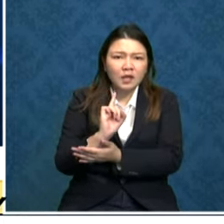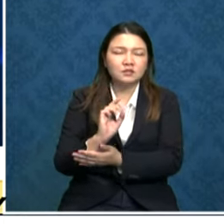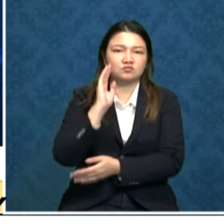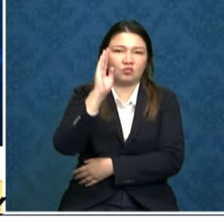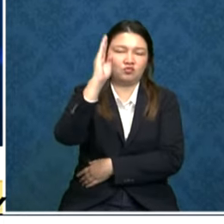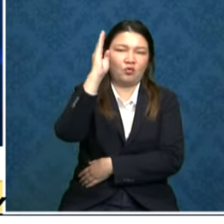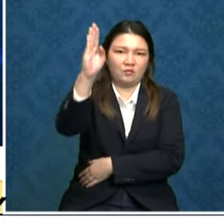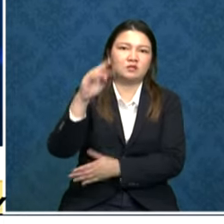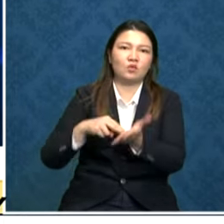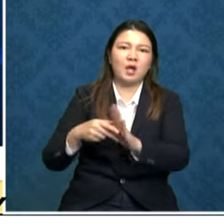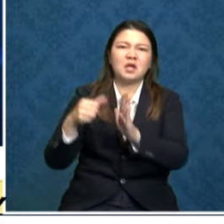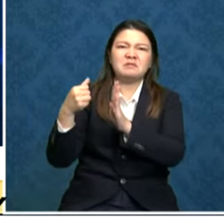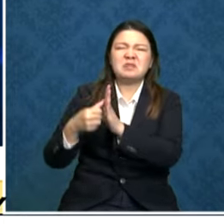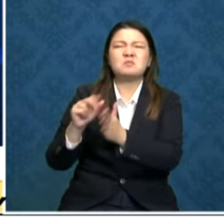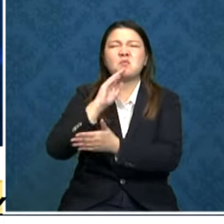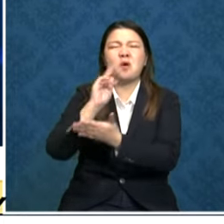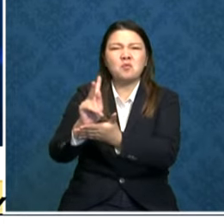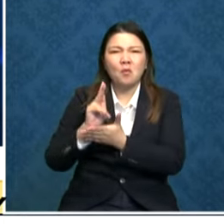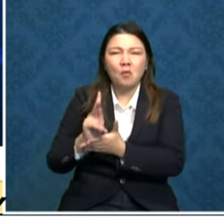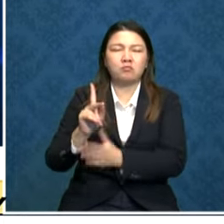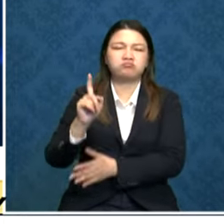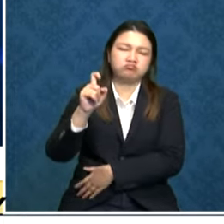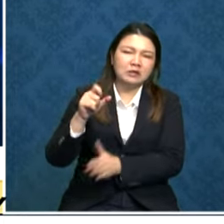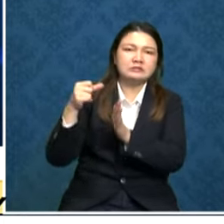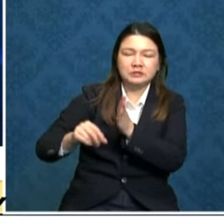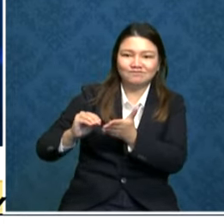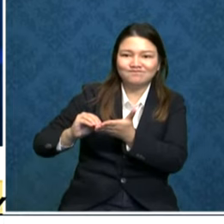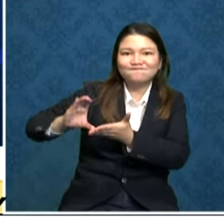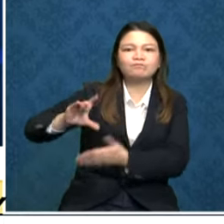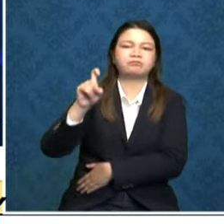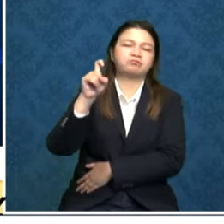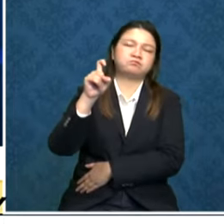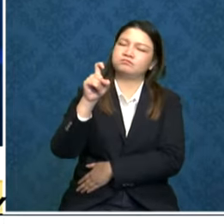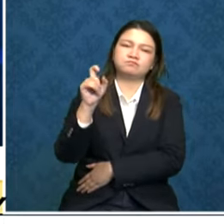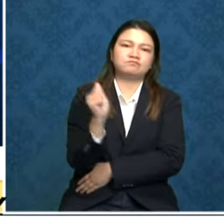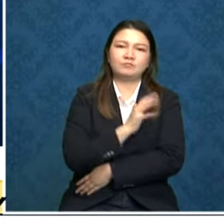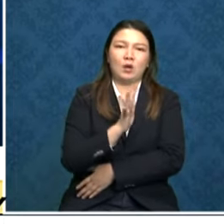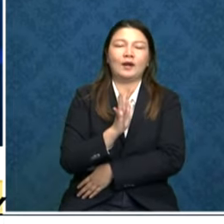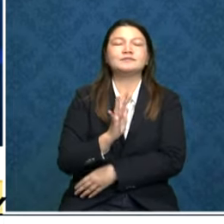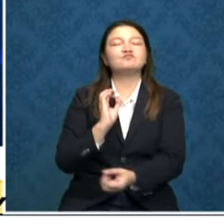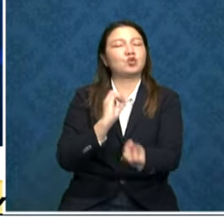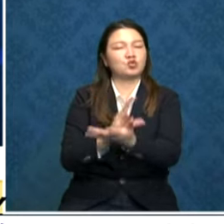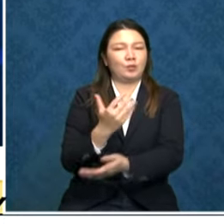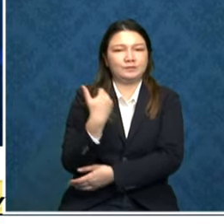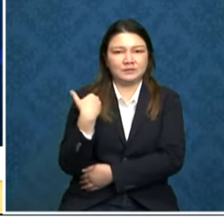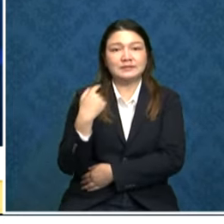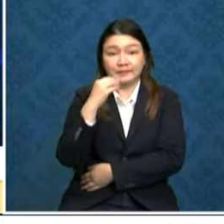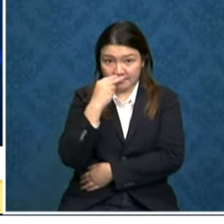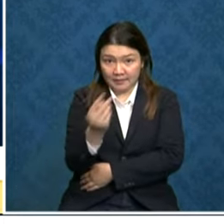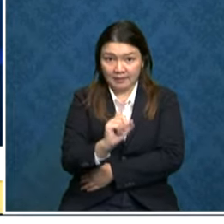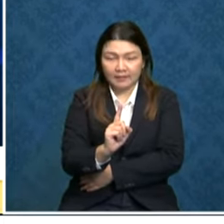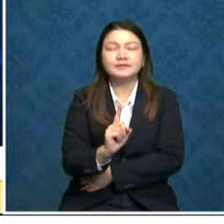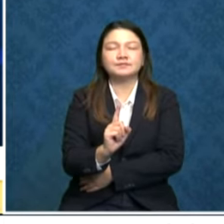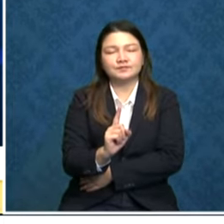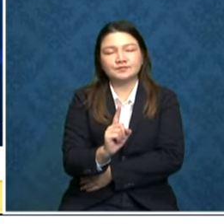ทางการคลังเพื่อรองรับกับวิกฤตและแก้ปัญหาในอนาคตในระยะยาวนะครับซึ่งเรื่องนี้พื้นที่ทางการคลังครับท่านประธานจะ